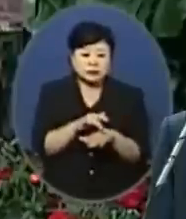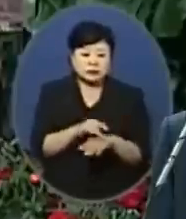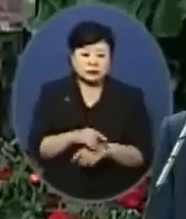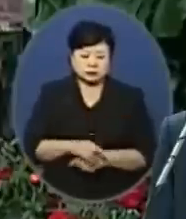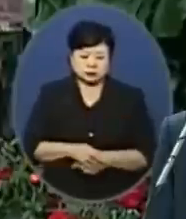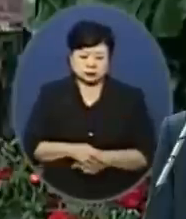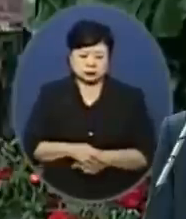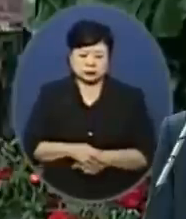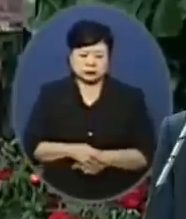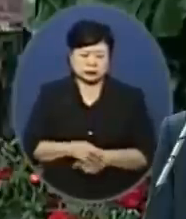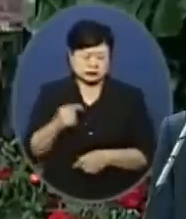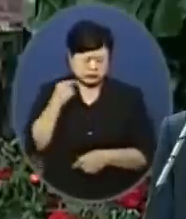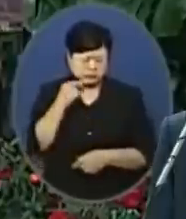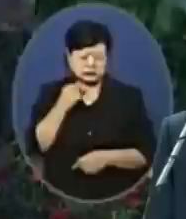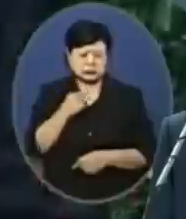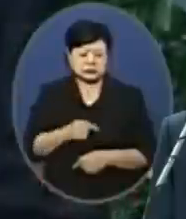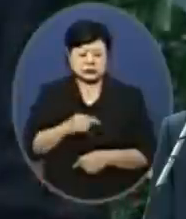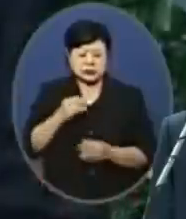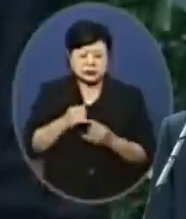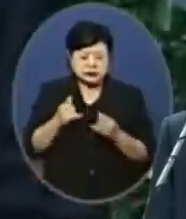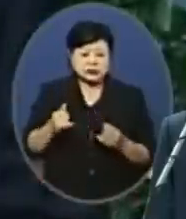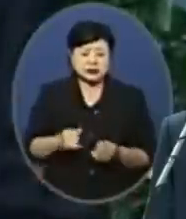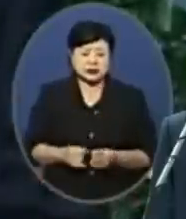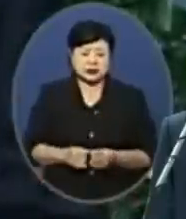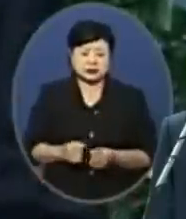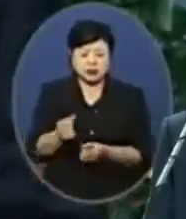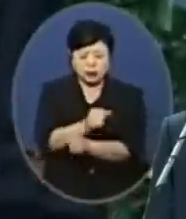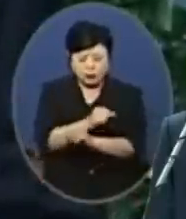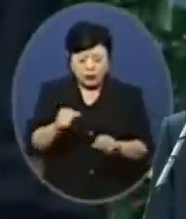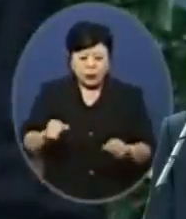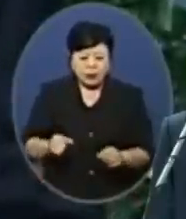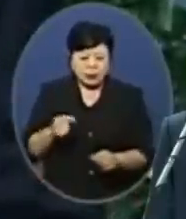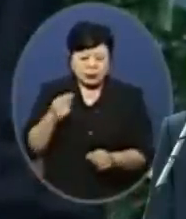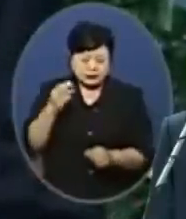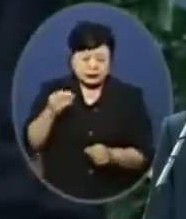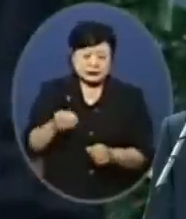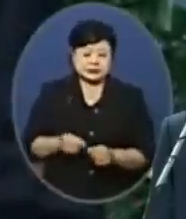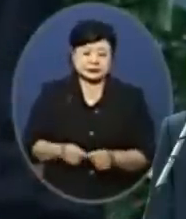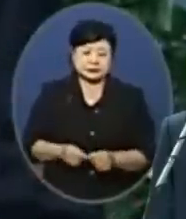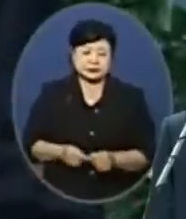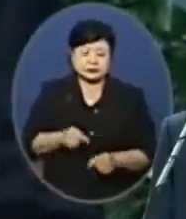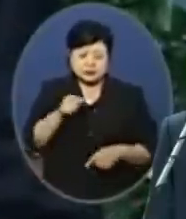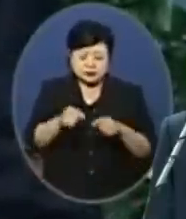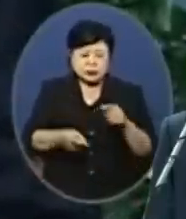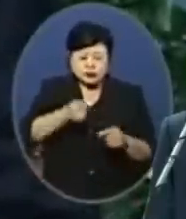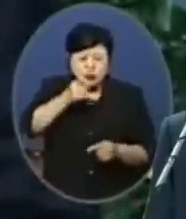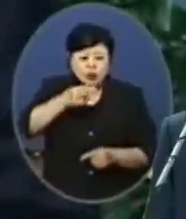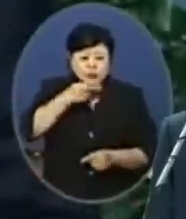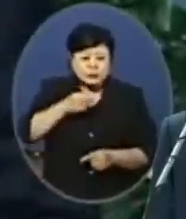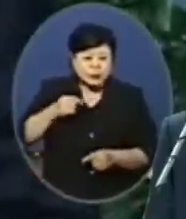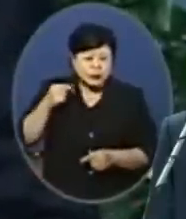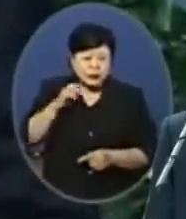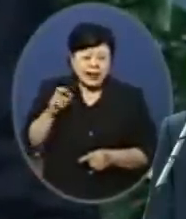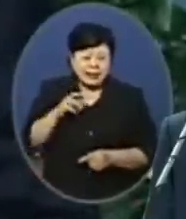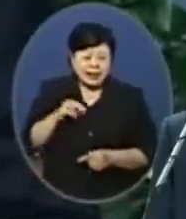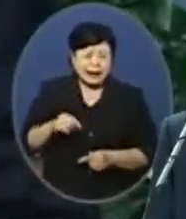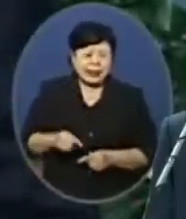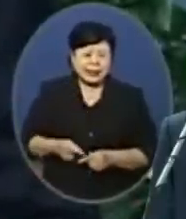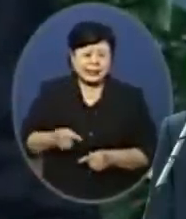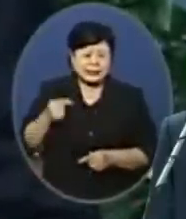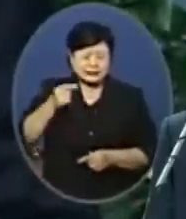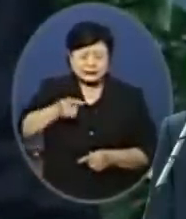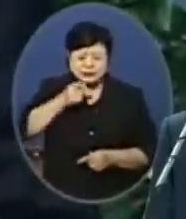독극물입니다. 이스라엘 백성이 수르광야에 들어와서 사흘 길을 걸어도 마실 물을 얻지 못하다가 마라에 와서 물을